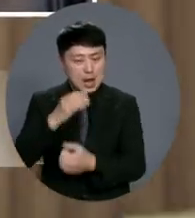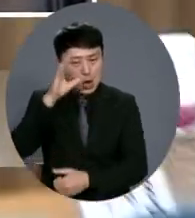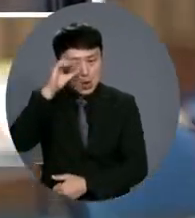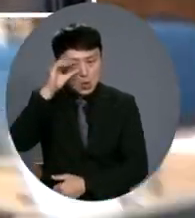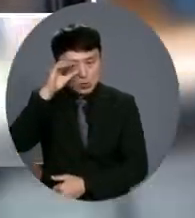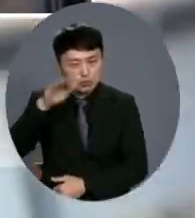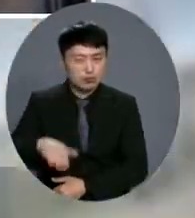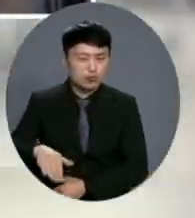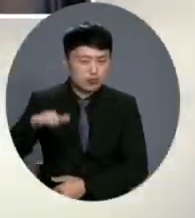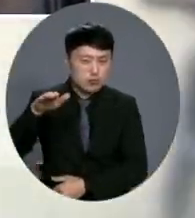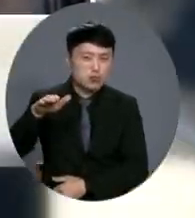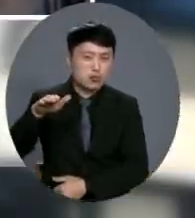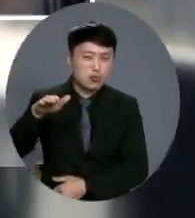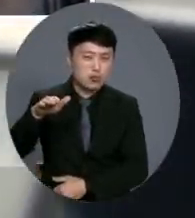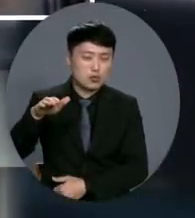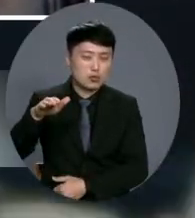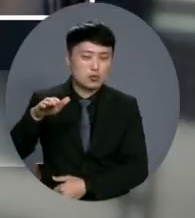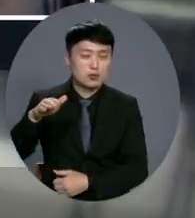출신